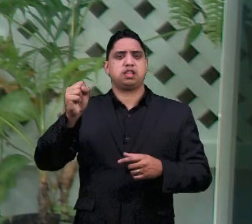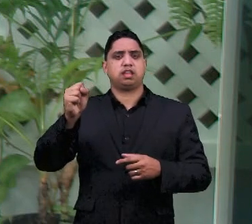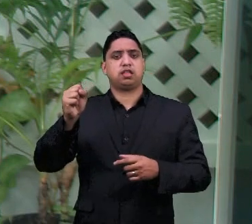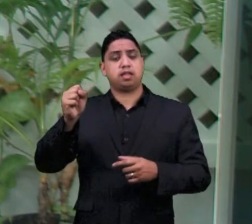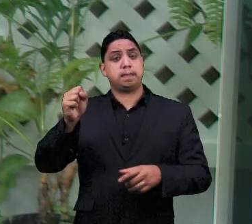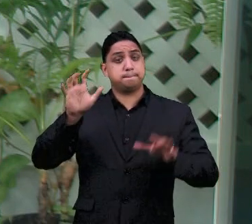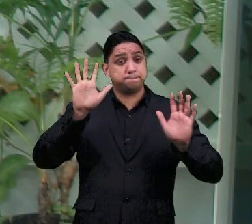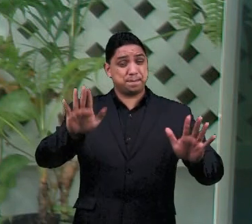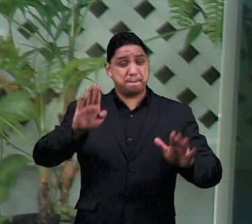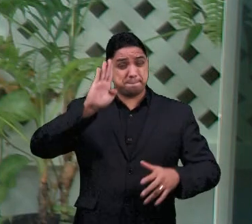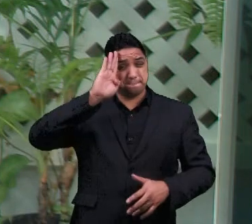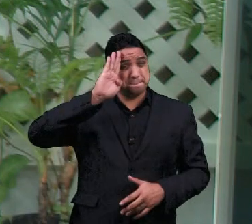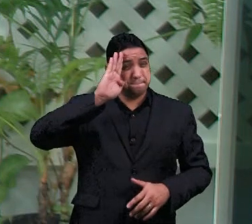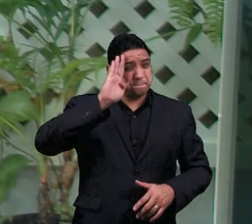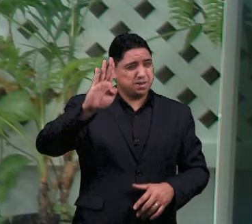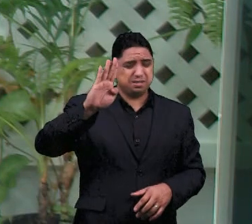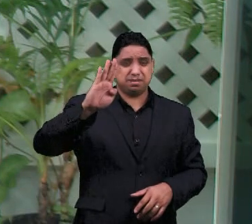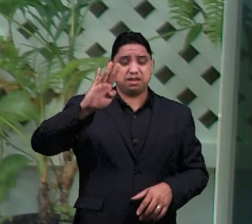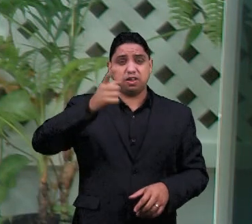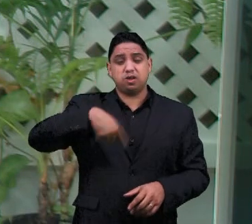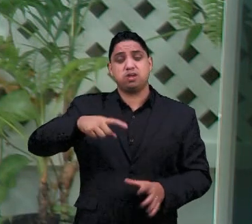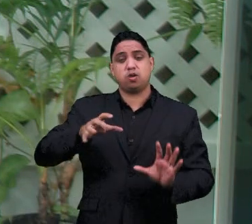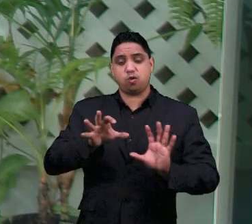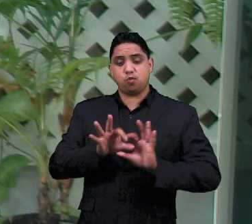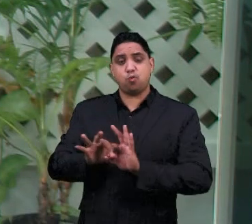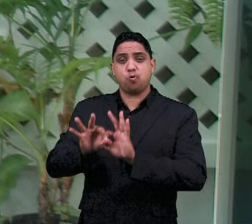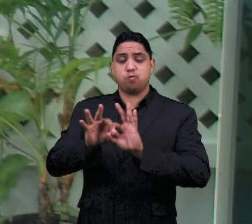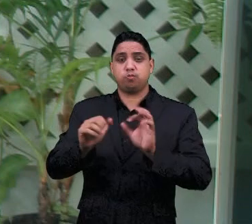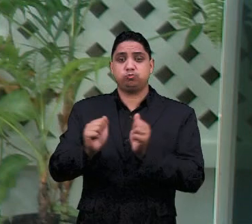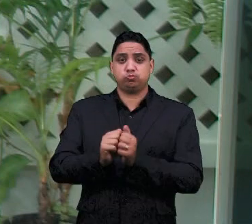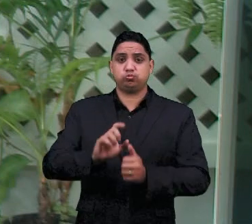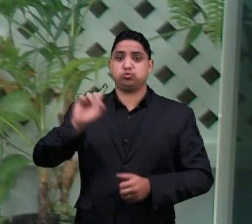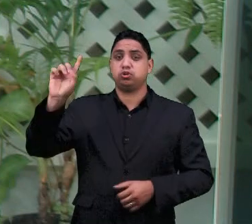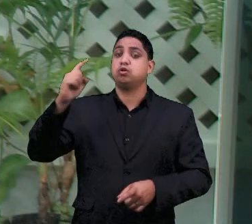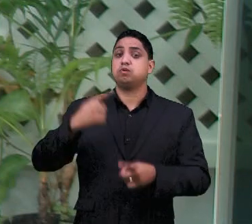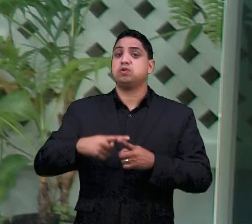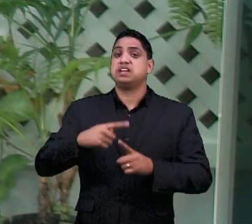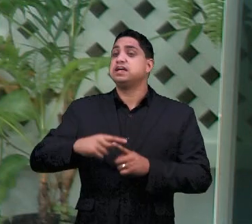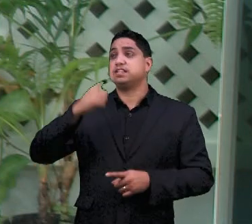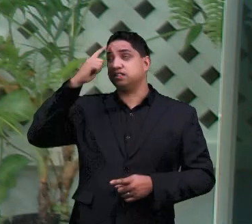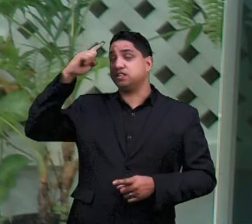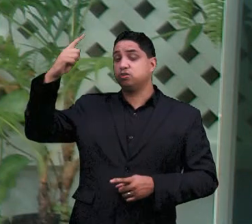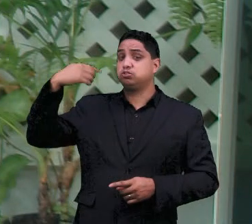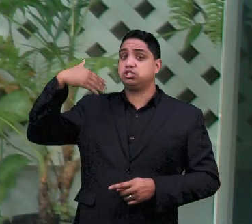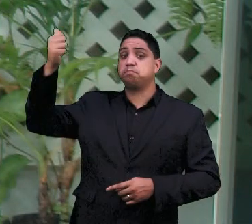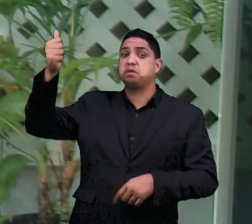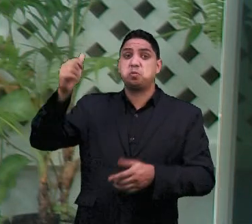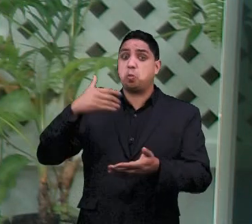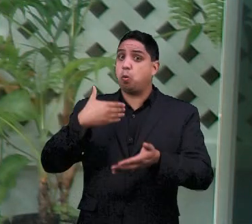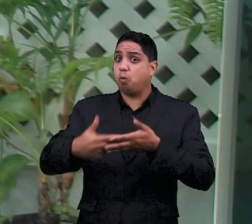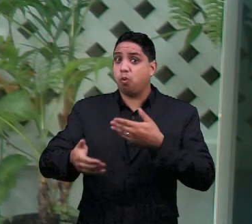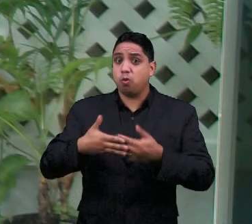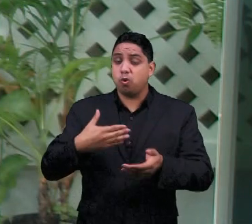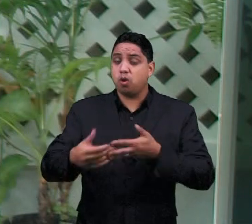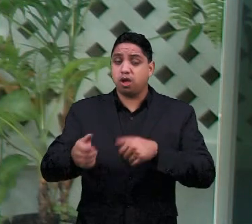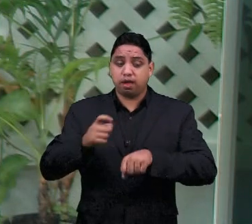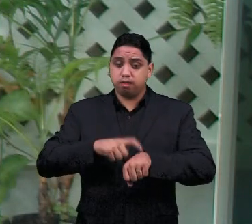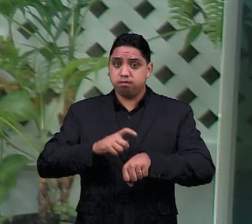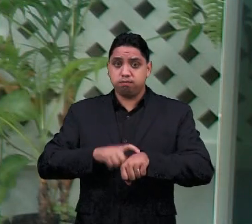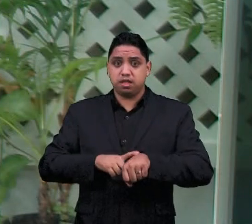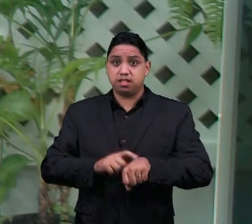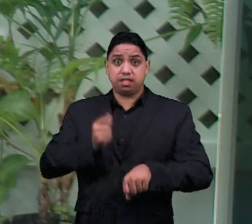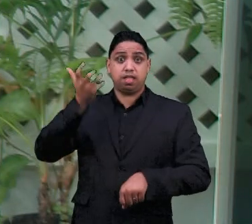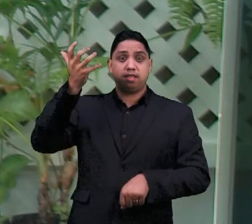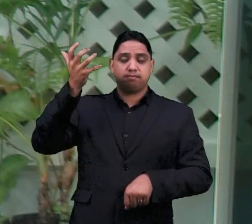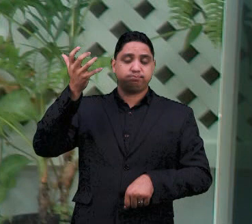Mais ce qui importe, c'est qu'on peut être très unis pour cette vie, mais nous devons être en communion avec le Seigneur, parce qu'à n'importe